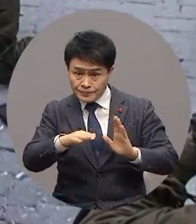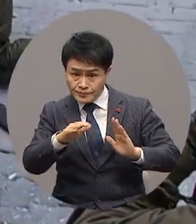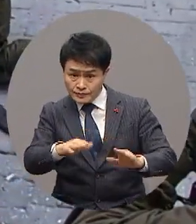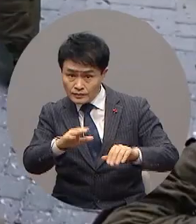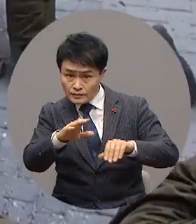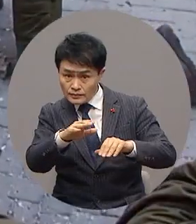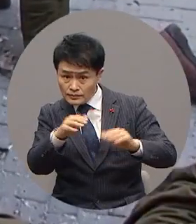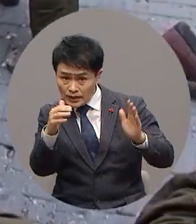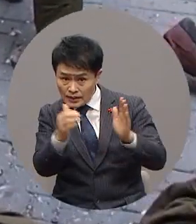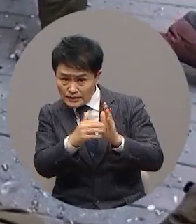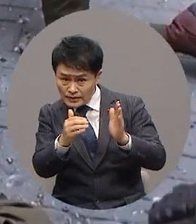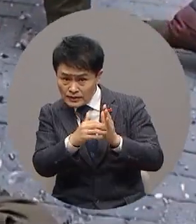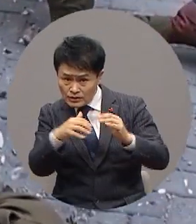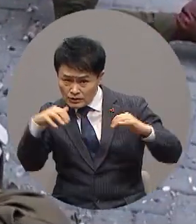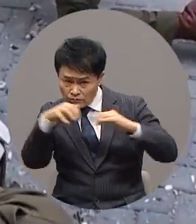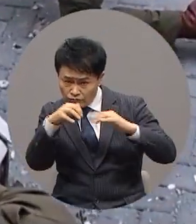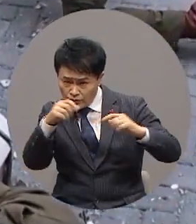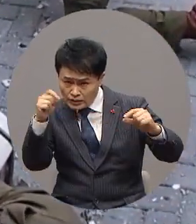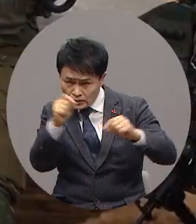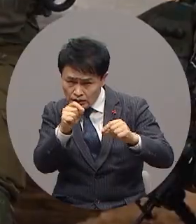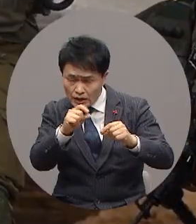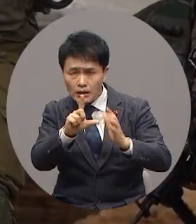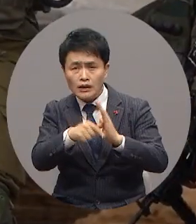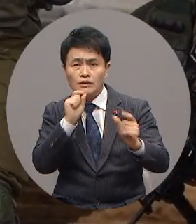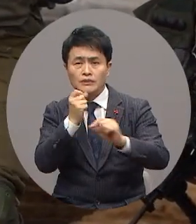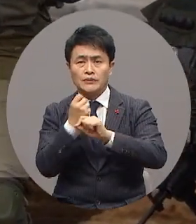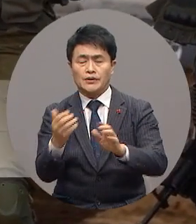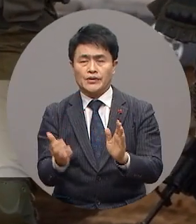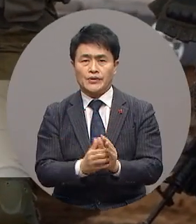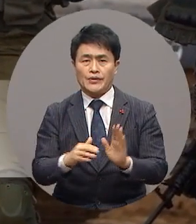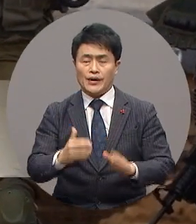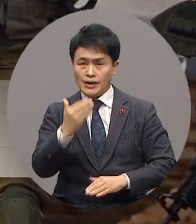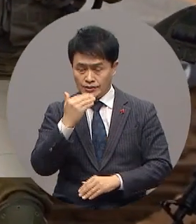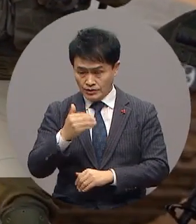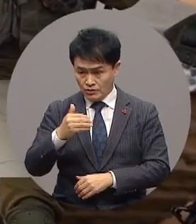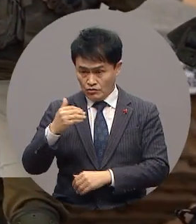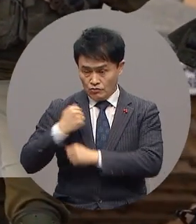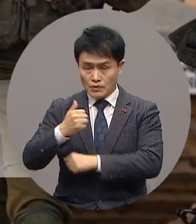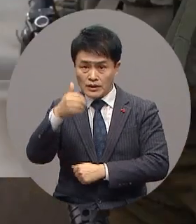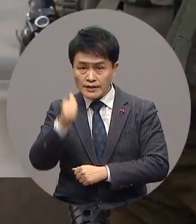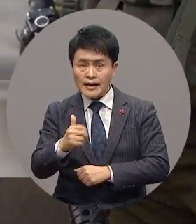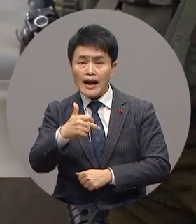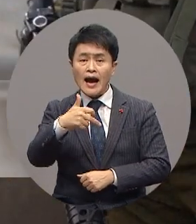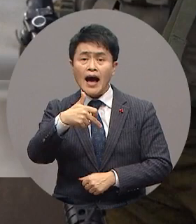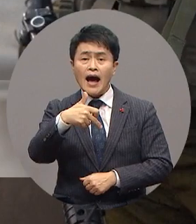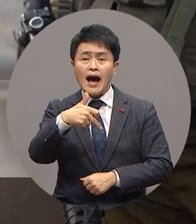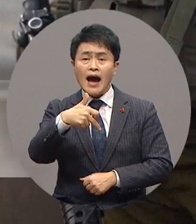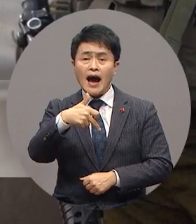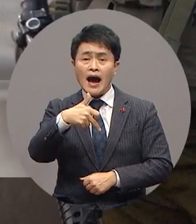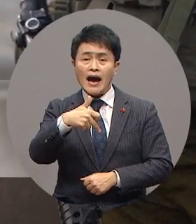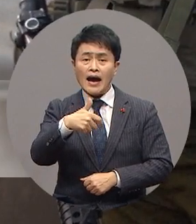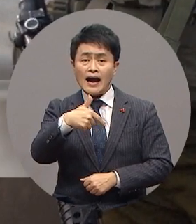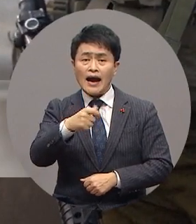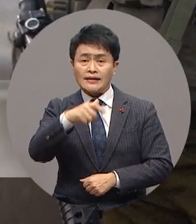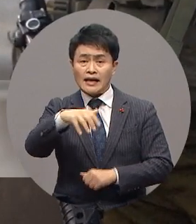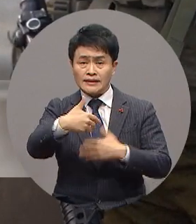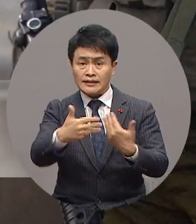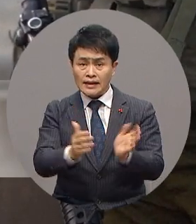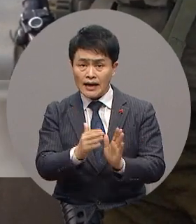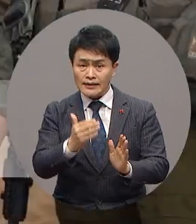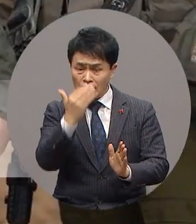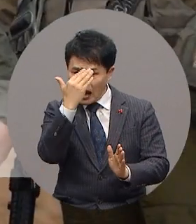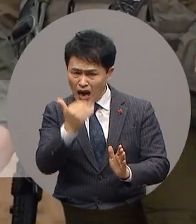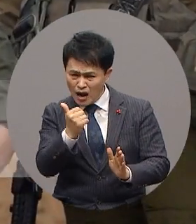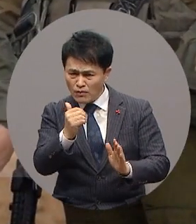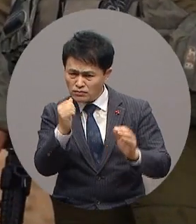남지 않았다는 사실을 지적했다고 전했습니다. 이스라엘 국방부 장관은 가자 지구에서 하마스의 붕괴가 시작됐다는